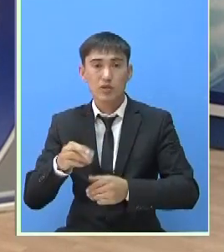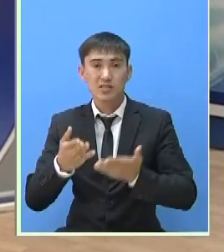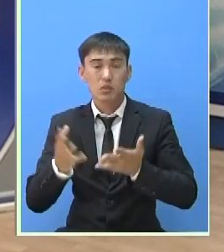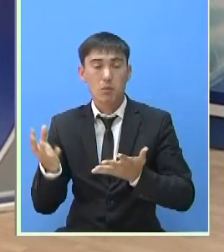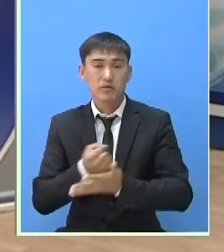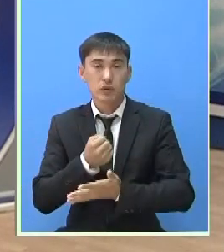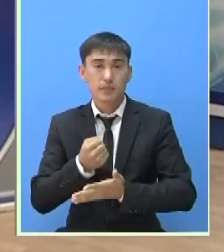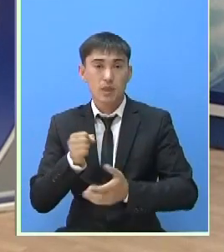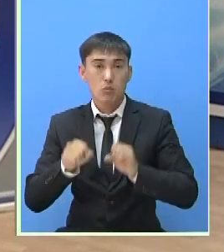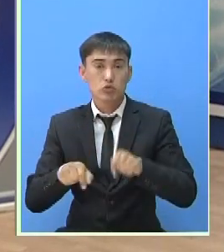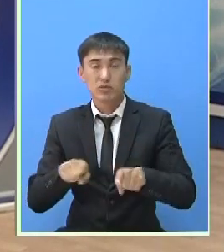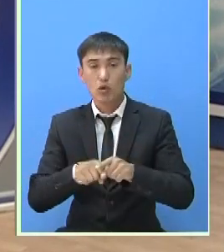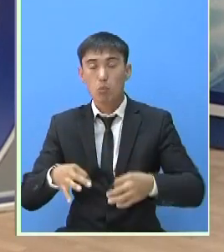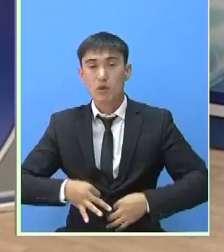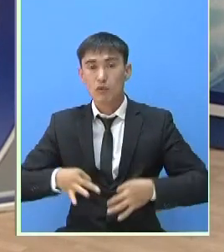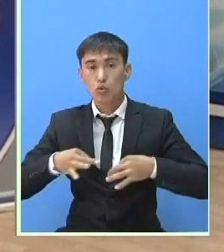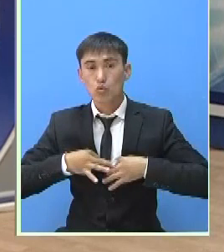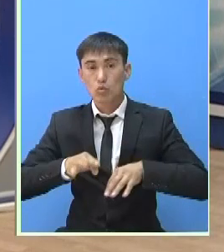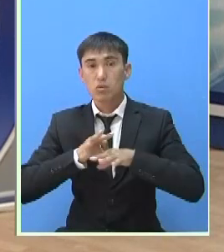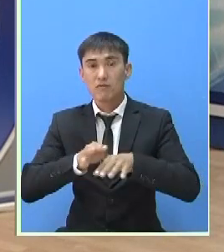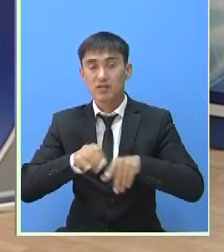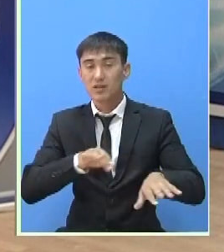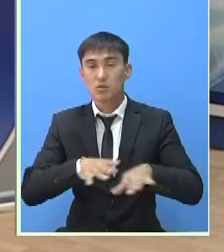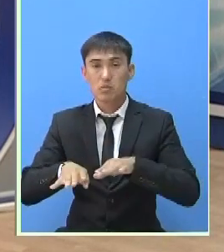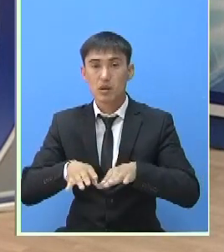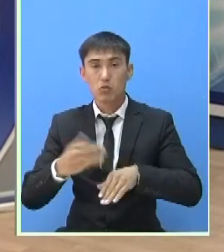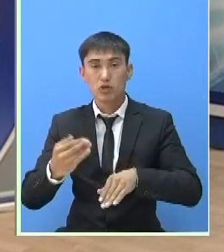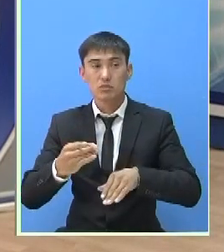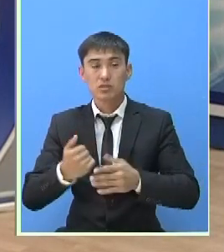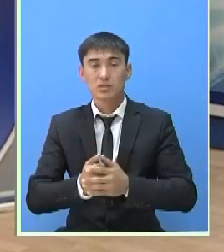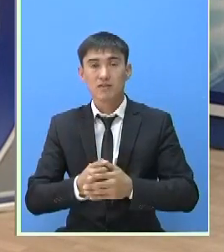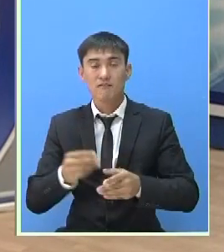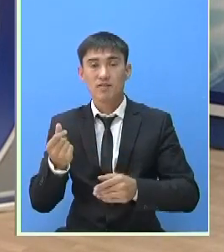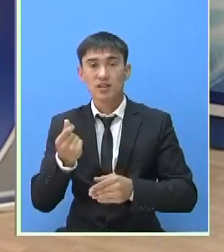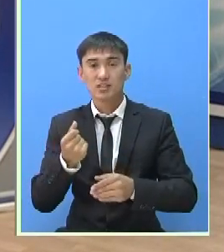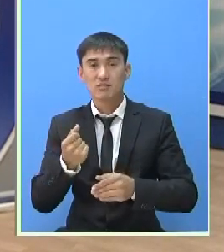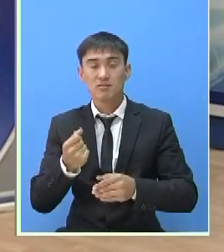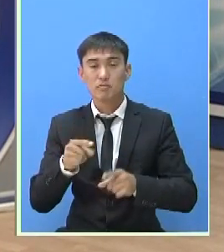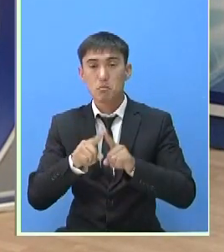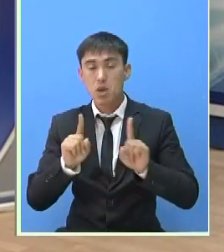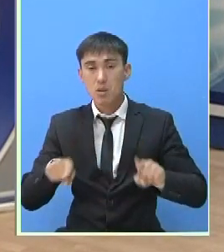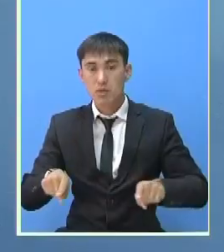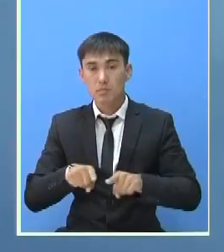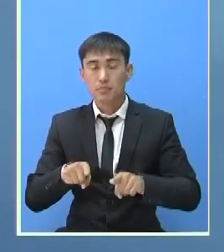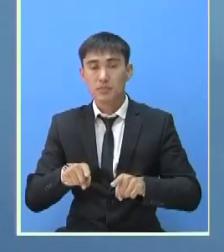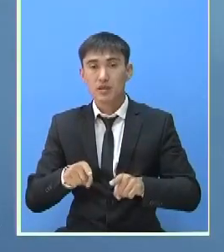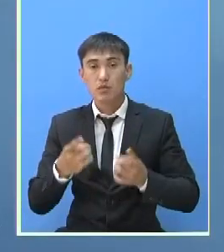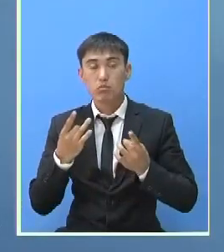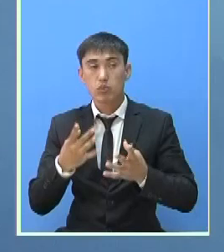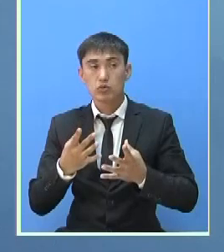повезет». Может ли вот прокуратура проводить какие-либо превентивные меры по тем же самым финансовым пирамидам, или